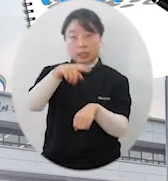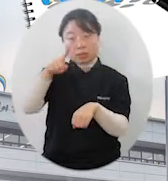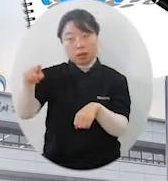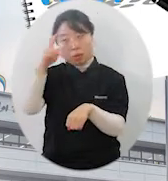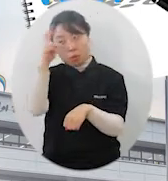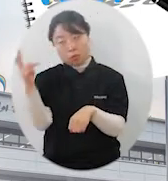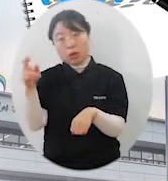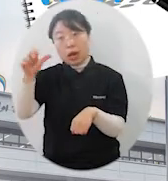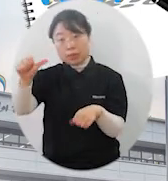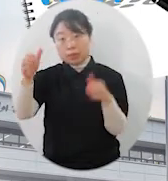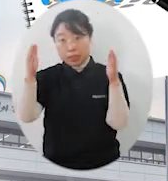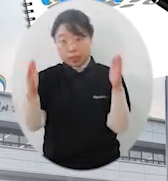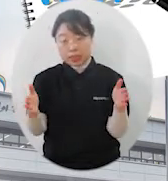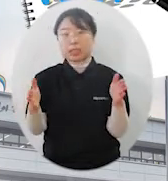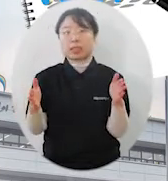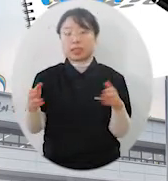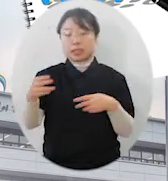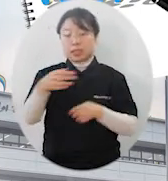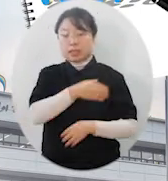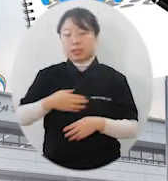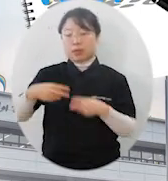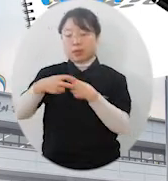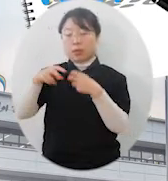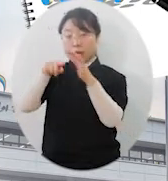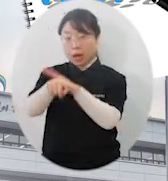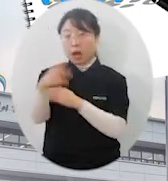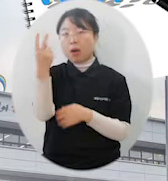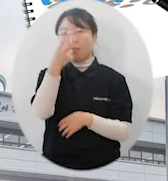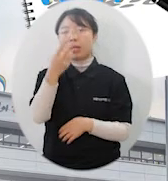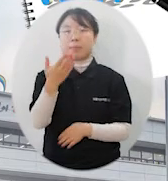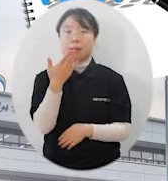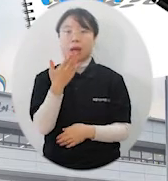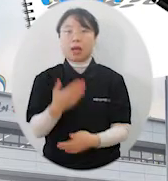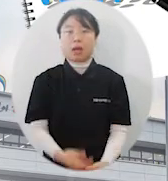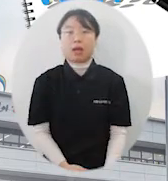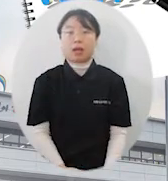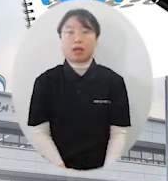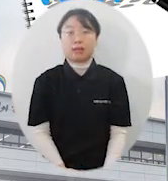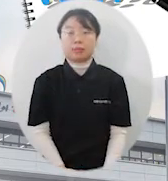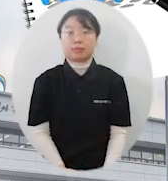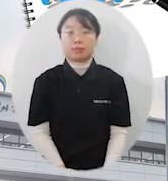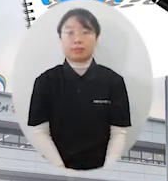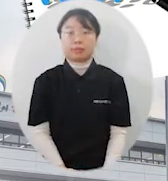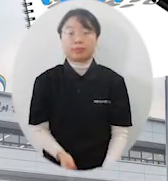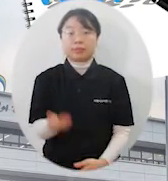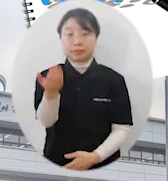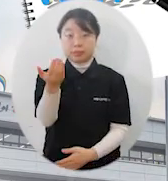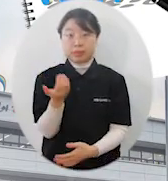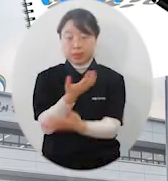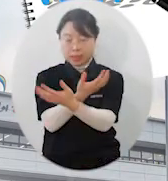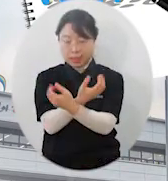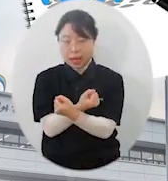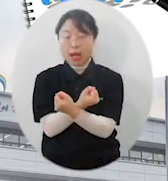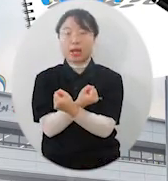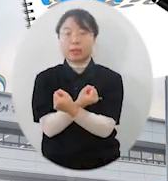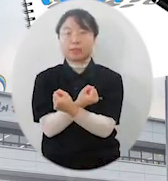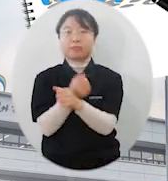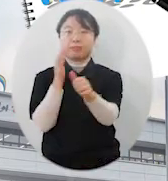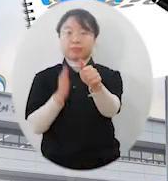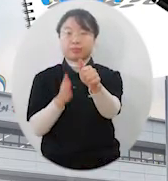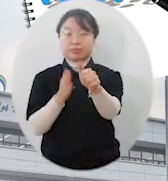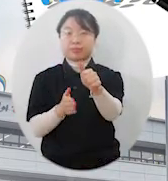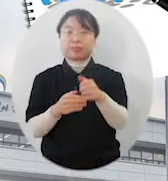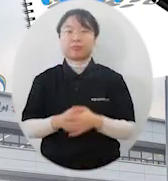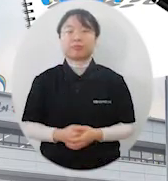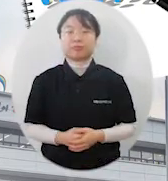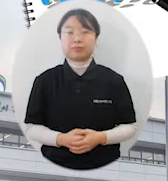치매 안심센터에서 무료 치매 조기 검진을 받아볼 수 있습니다. 사전 예약이 필수인 사항으로 관련 예약과